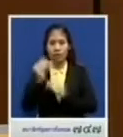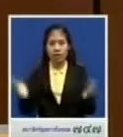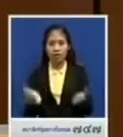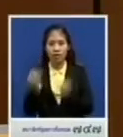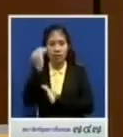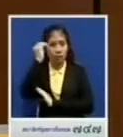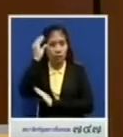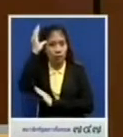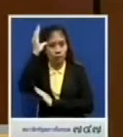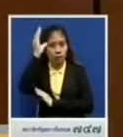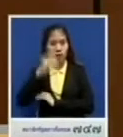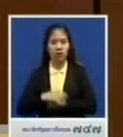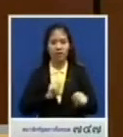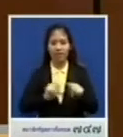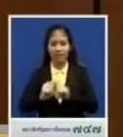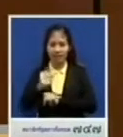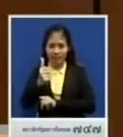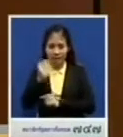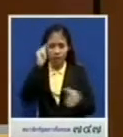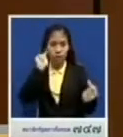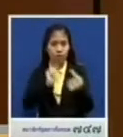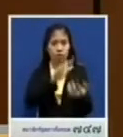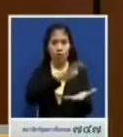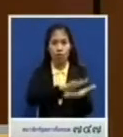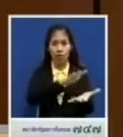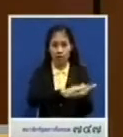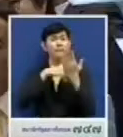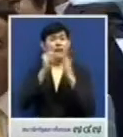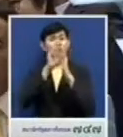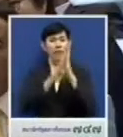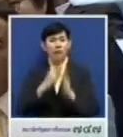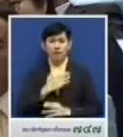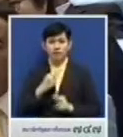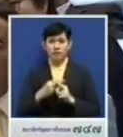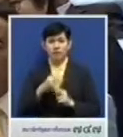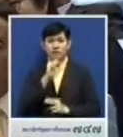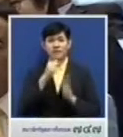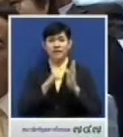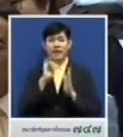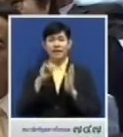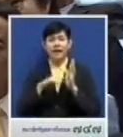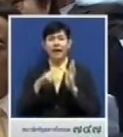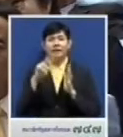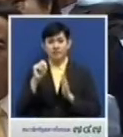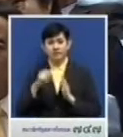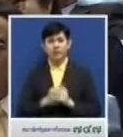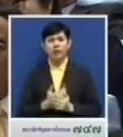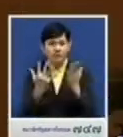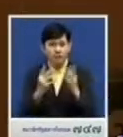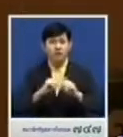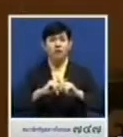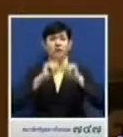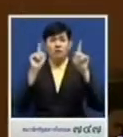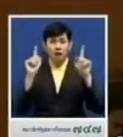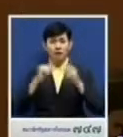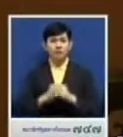ชนให้พูดกับสภาให้พูดกับประธานมันพูดไปถึงประชาชนแต่พูดผ่านประธานสภาโดยผ่านตัวแทนของประชา